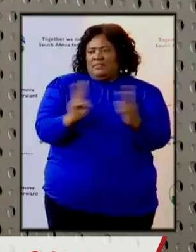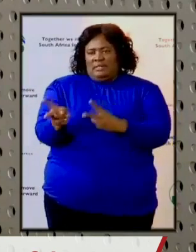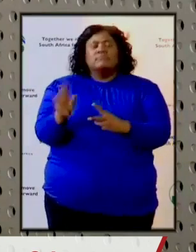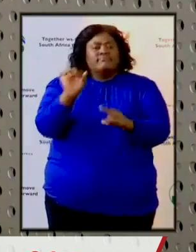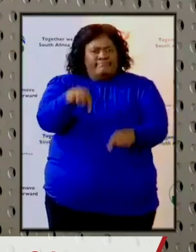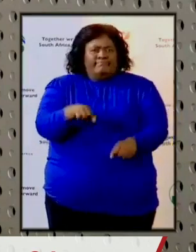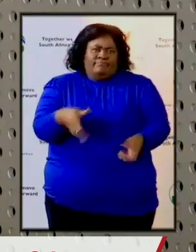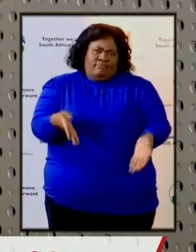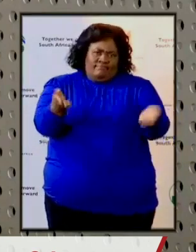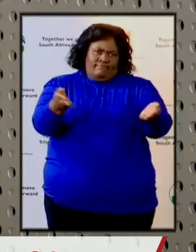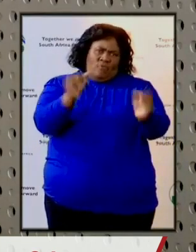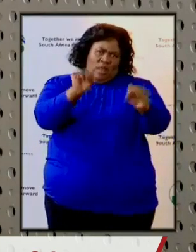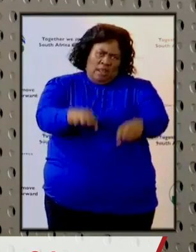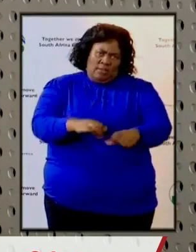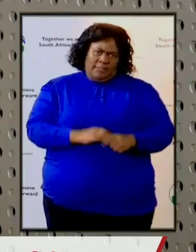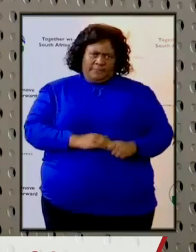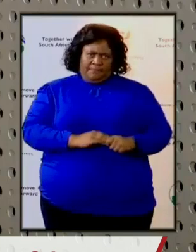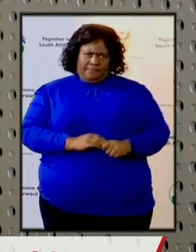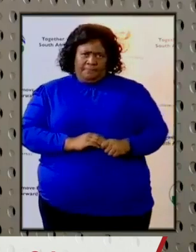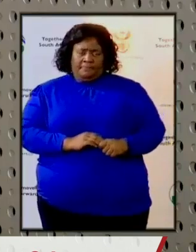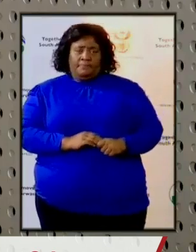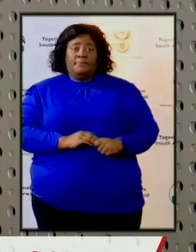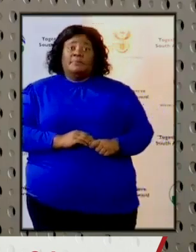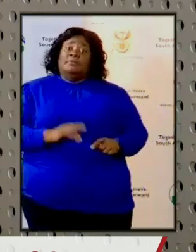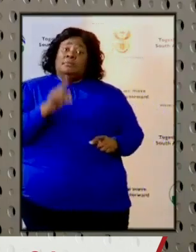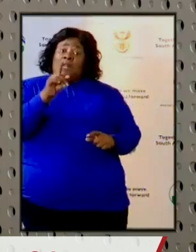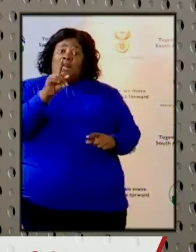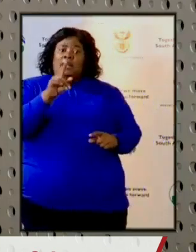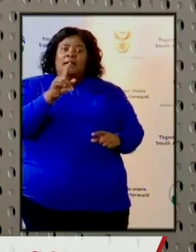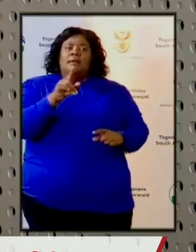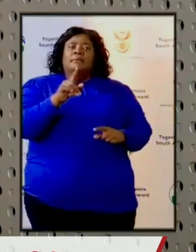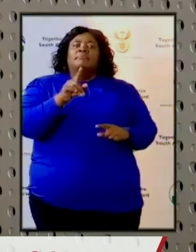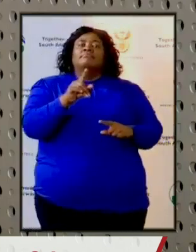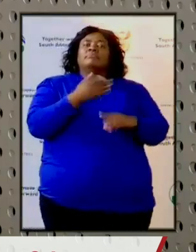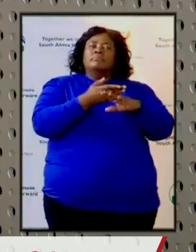Abantu abahamba ngesikhathi kuthiwa kuzohlalwa emakhaya